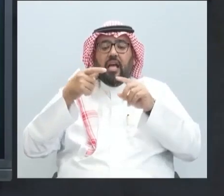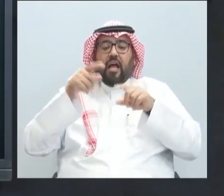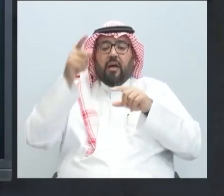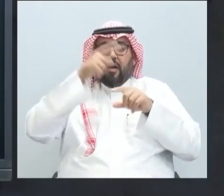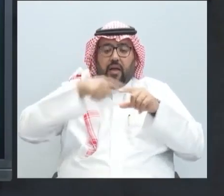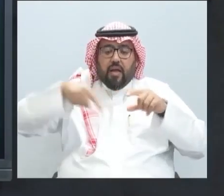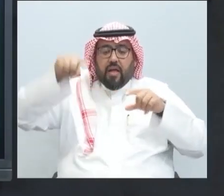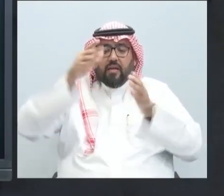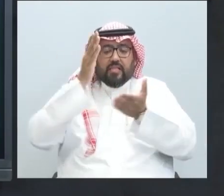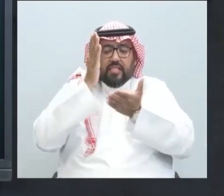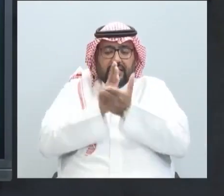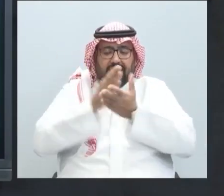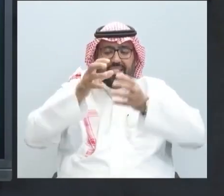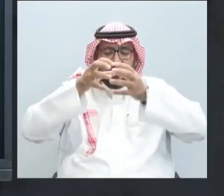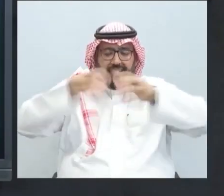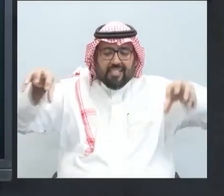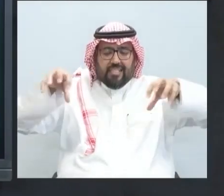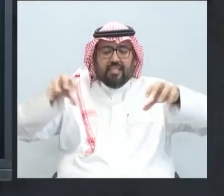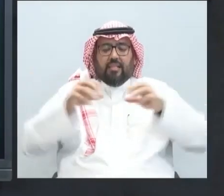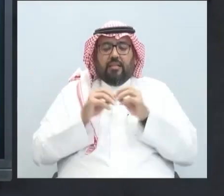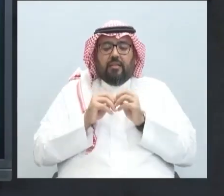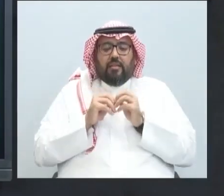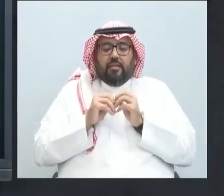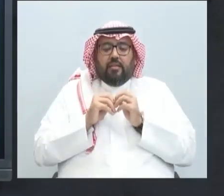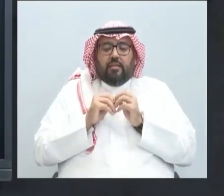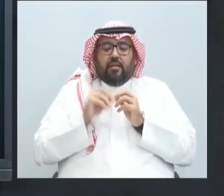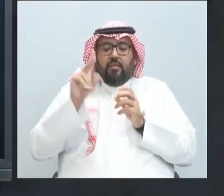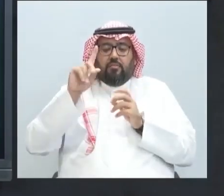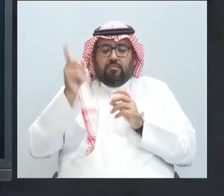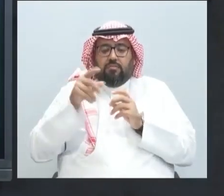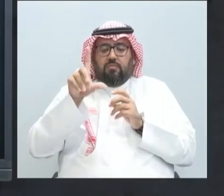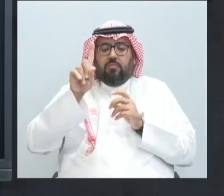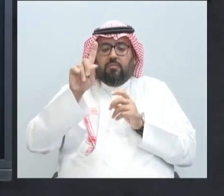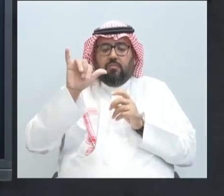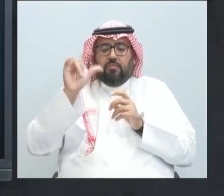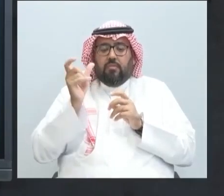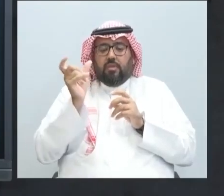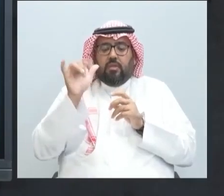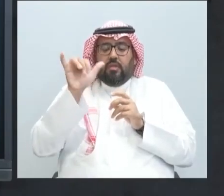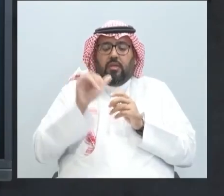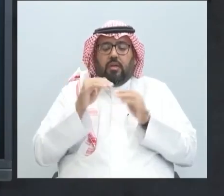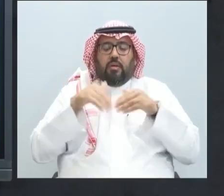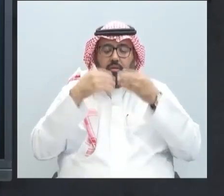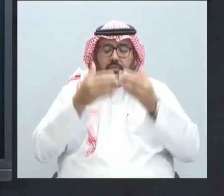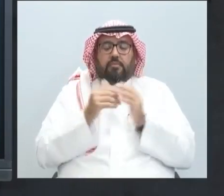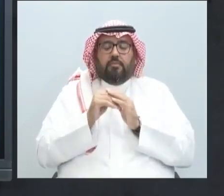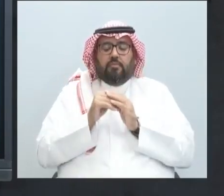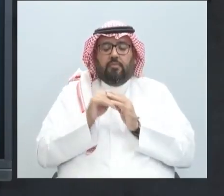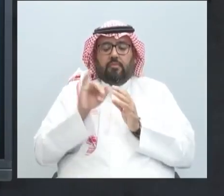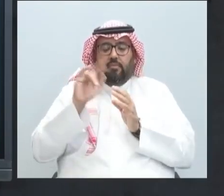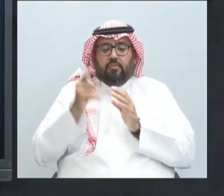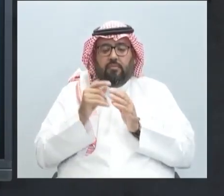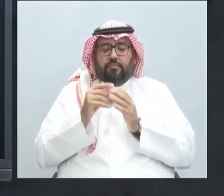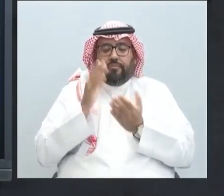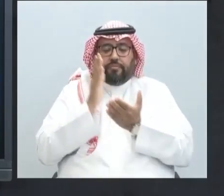انقسام هذه الخليه يحدث في التطور البيني ايضا ذكرنا يعقب هذه المرحله مرحله اسميناها